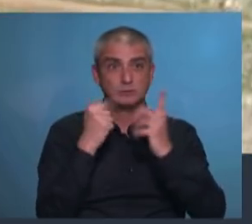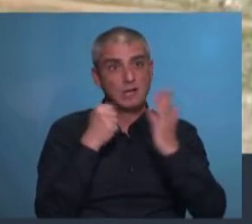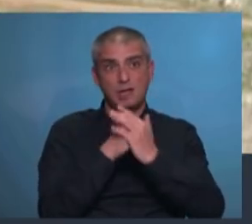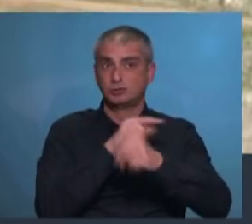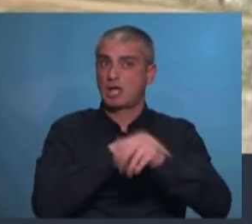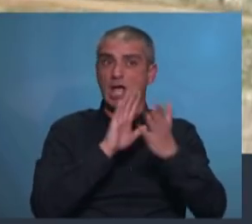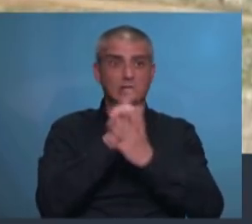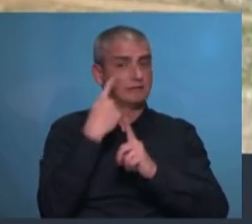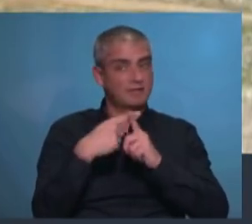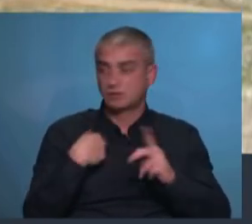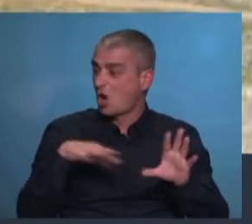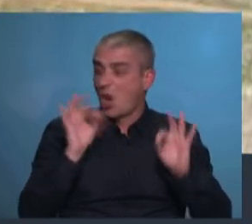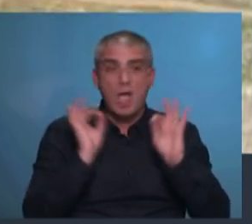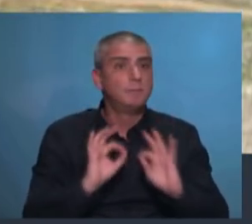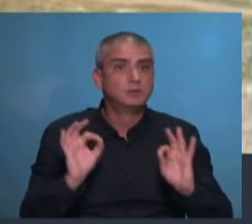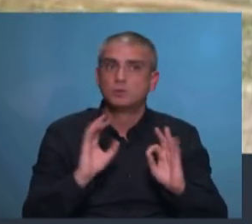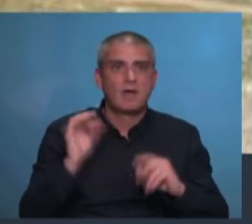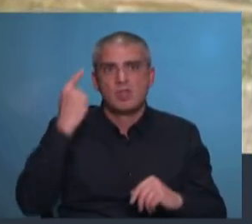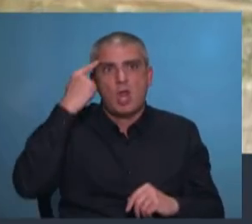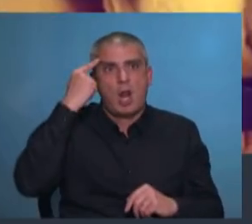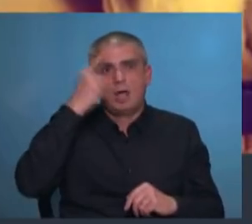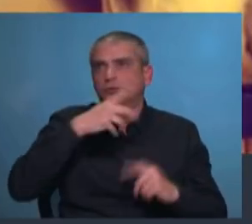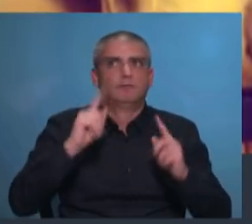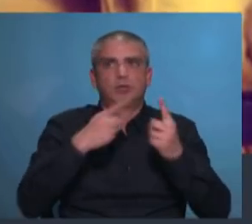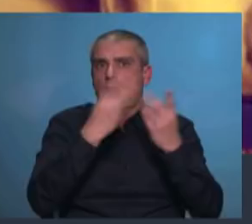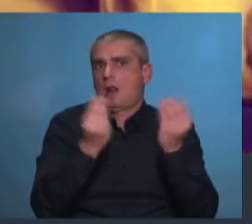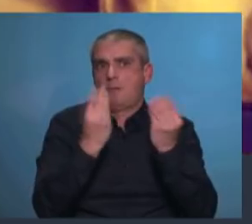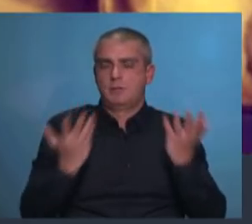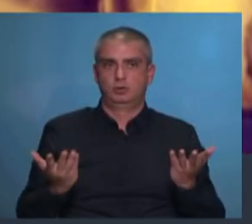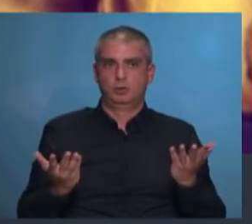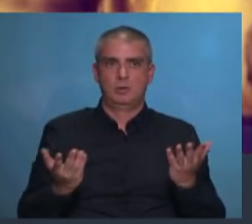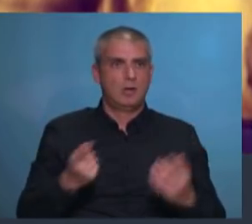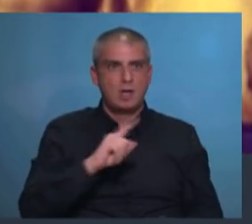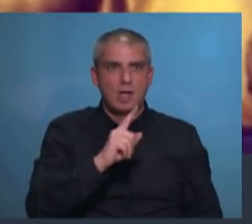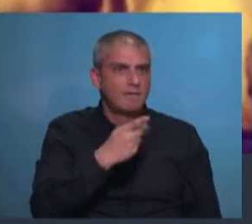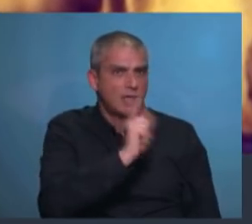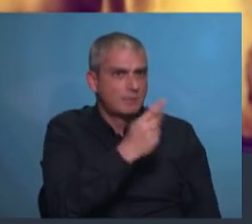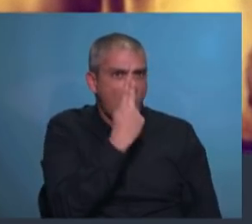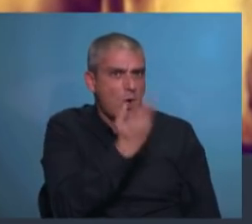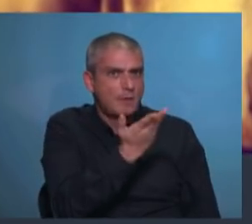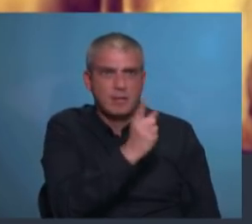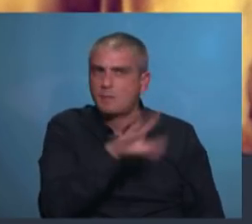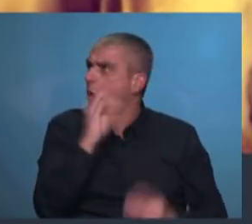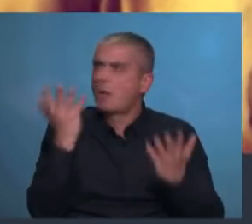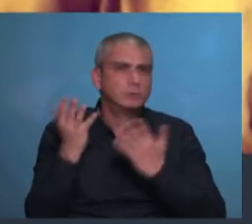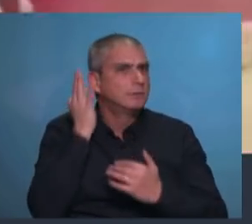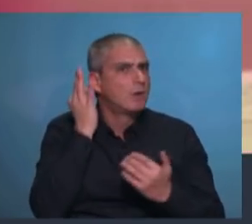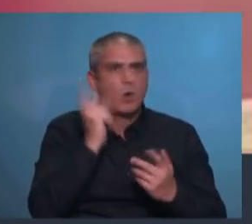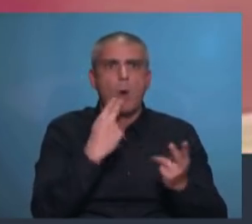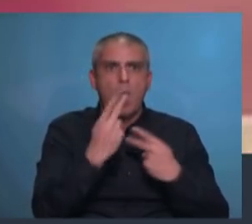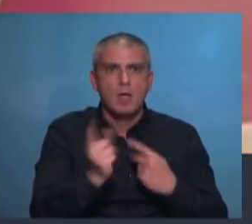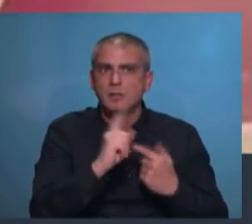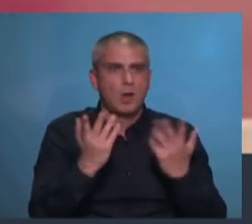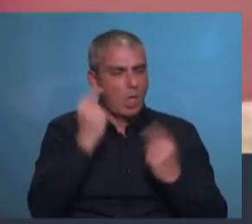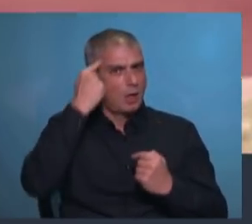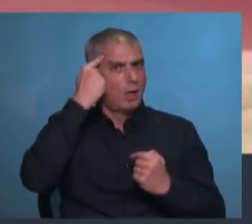11:30 לא מצאנו אותה, אף אחד לא תיאר לעצמו שקרה לה משהו. אבל אתם רואים, אתם לא מוצאים בחורה, היא לא עונה לכם, לא כאילו לא